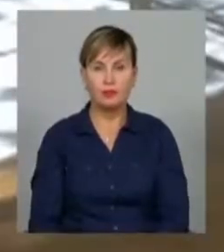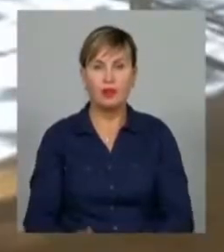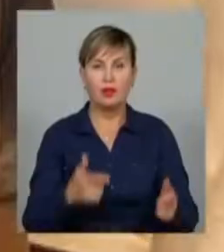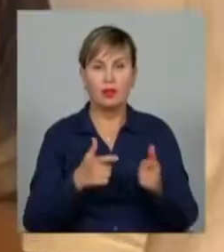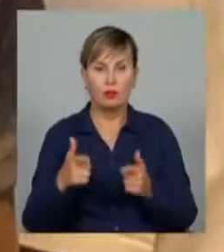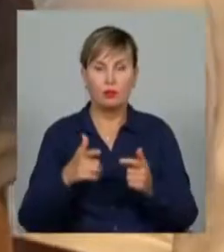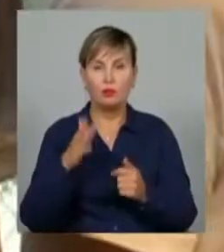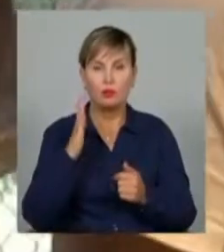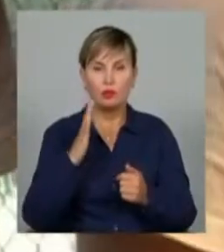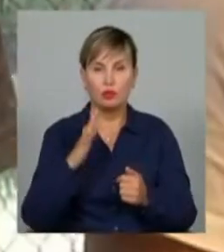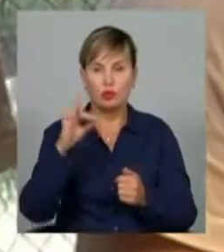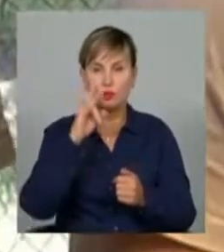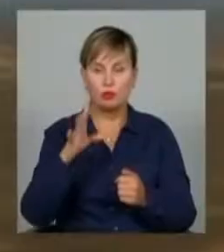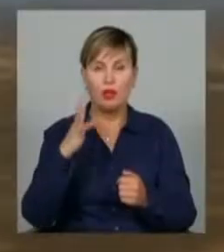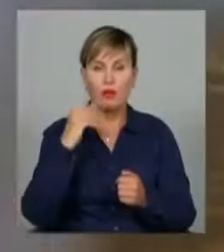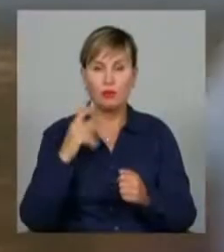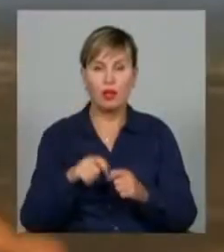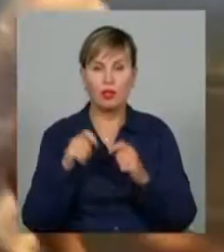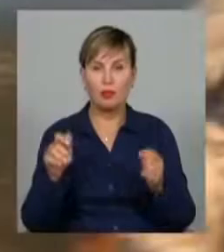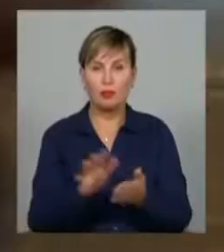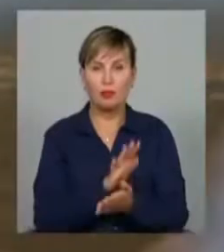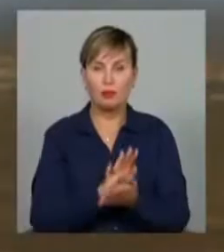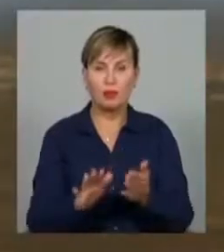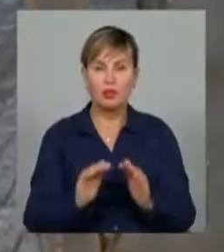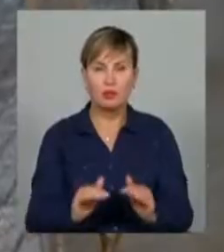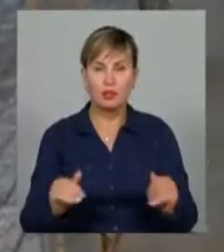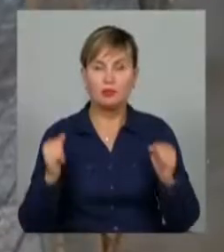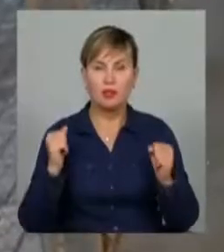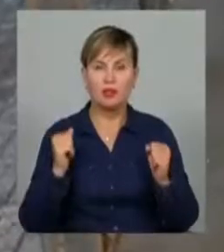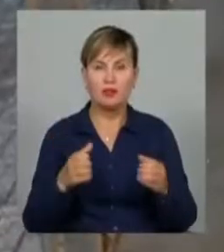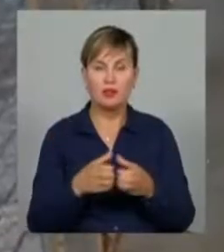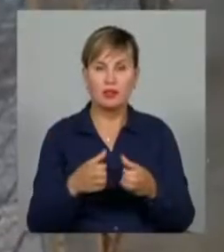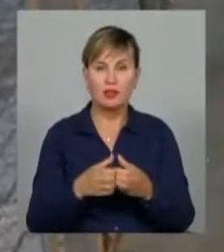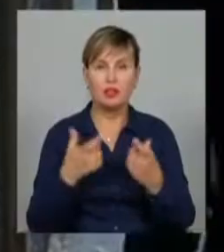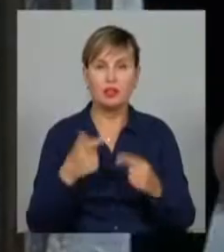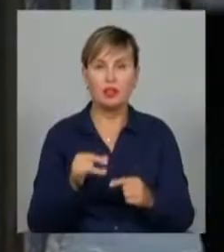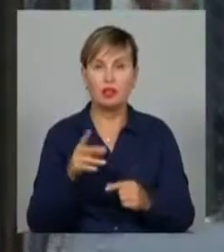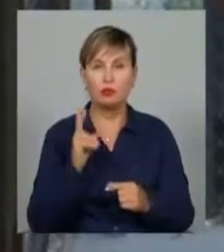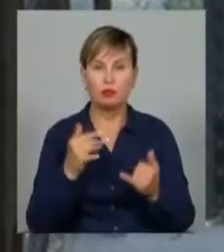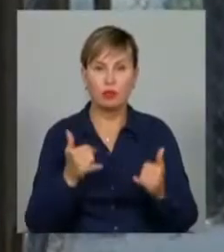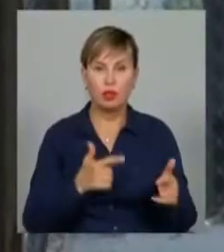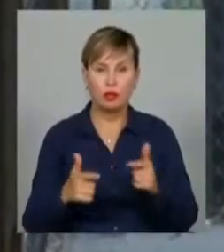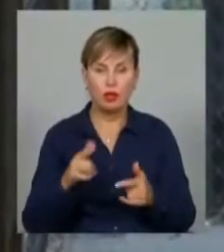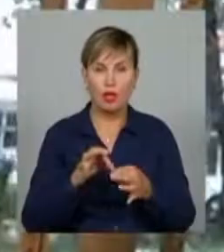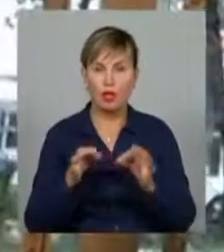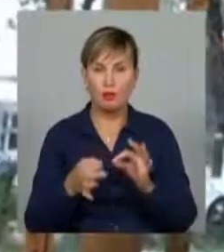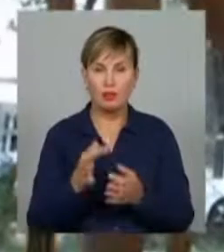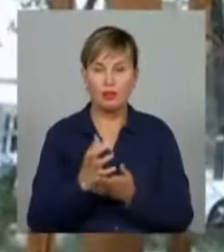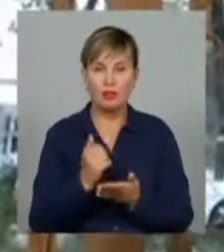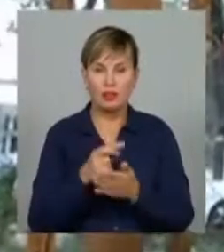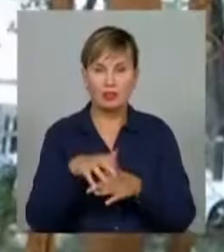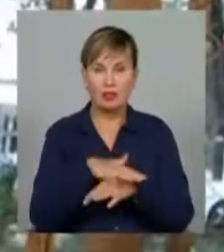Готовят будущих чемпионов. В Алматы открываются бесплатные детские спортивные секции. Где и кто сегодня готовит Олимпийский резерв